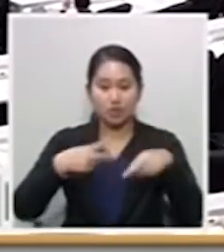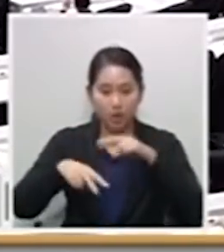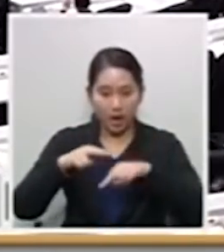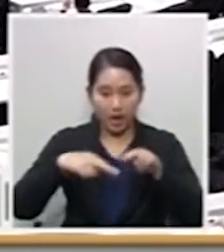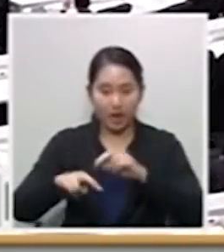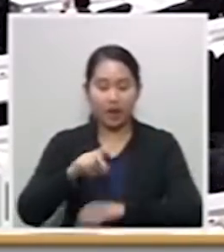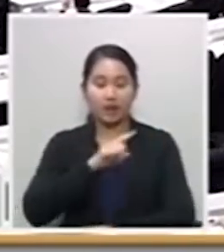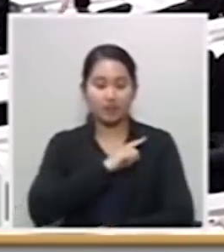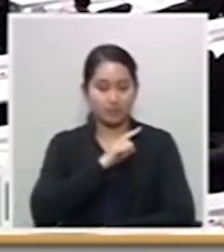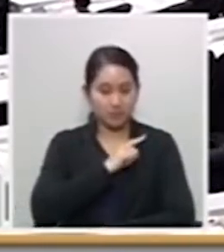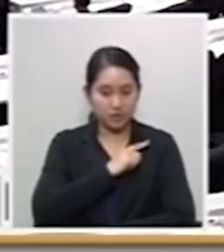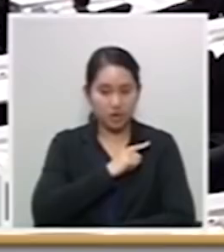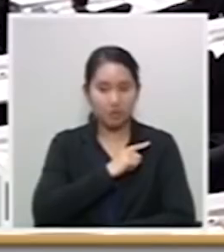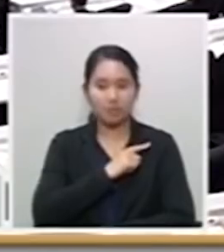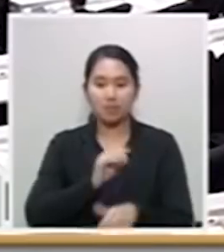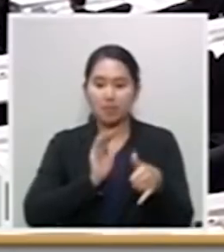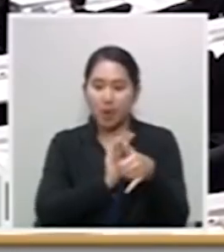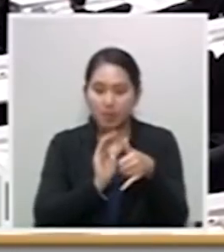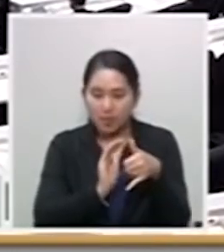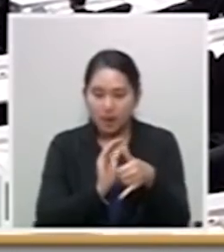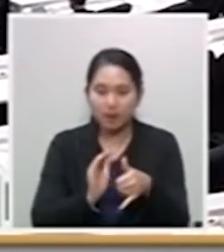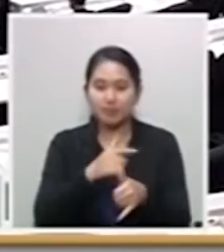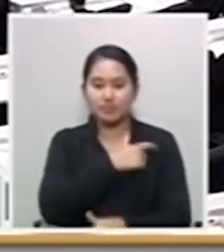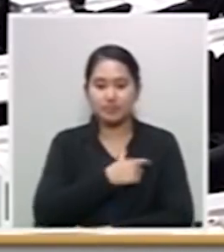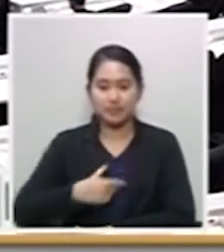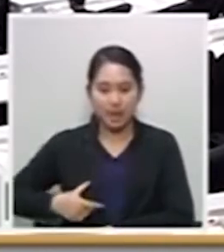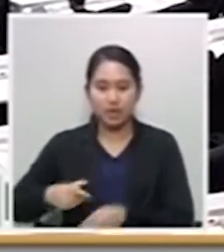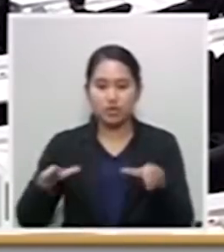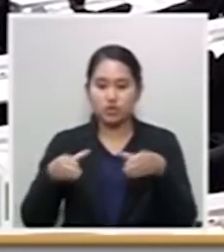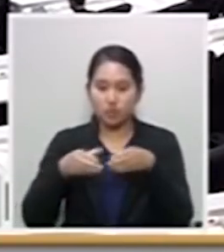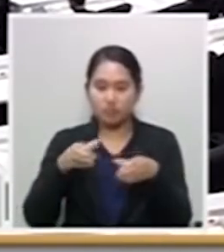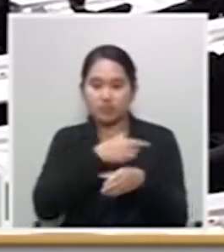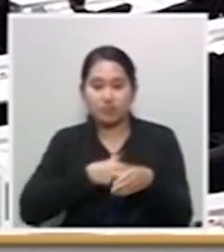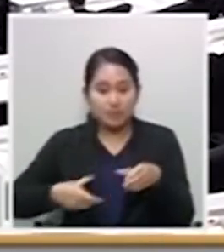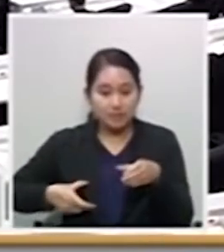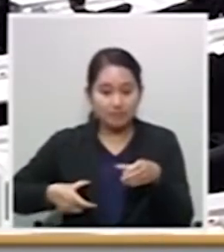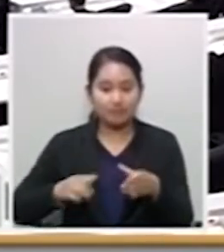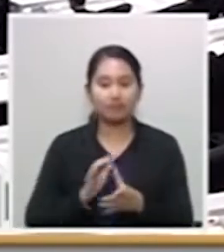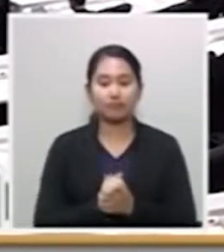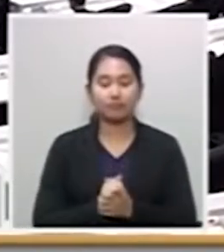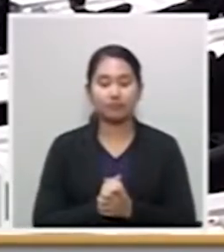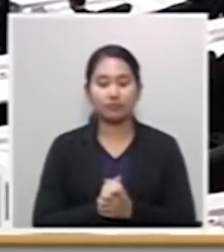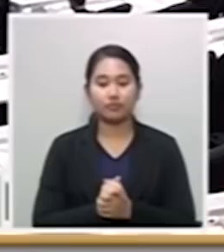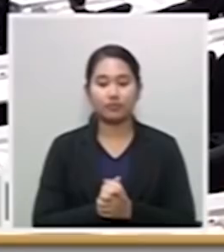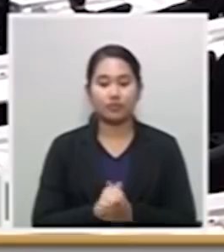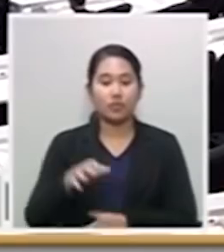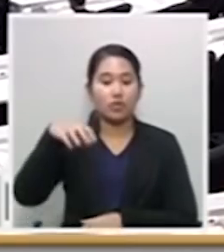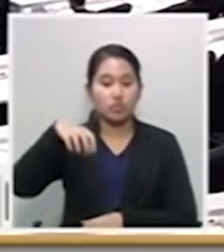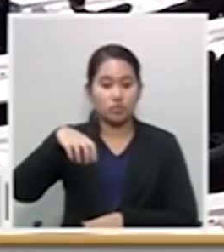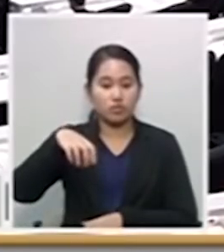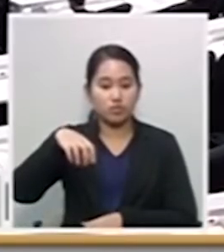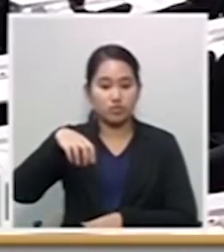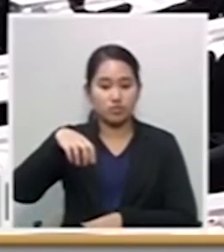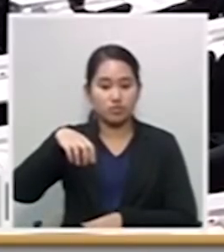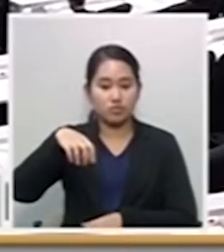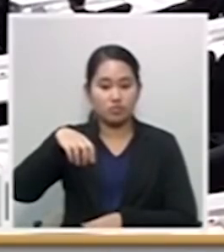ป้องสถาบันพระมหากษัตริย์ตลอดจนสนับสนุนภารกิจของสถาบันพระมหากษัตริย์หน่วยงานภายใต้สังกัดกระทรวงกลาโหมมีอะไรบ้